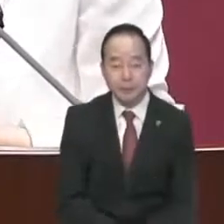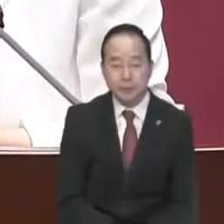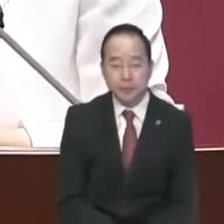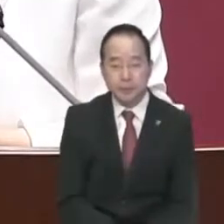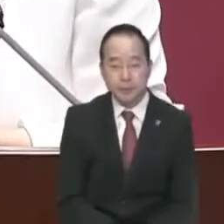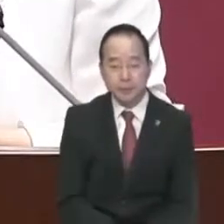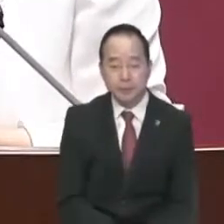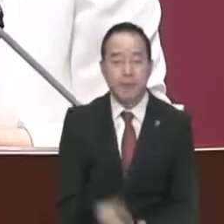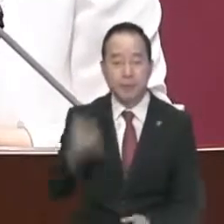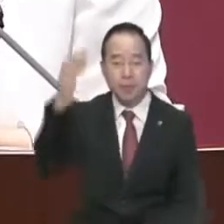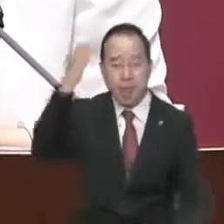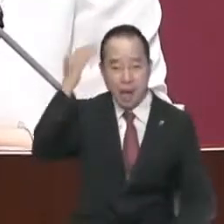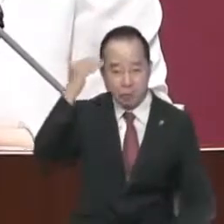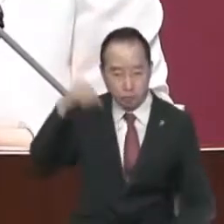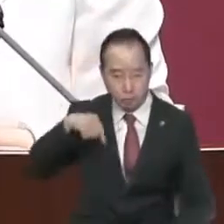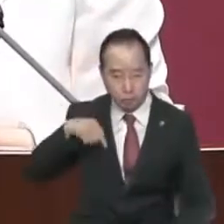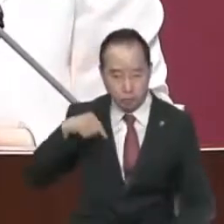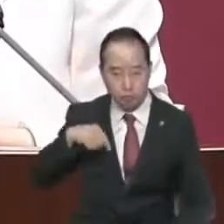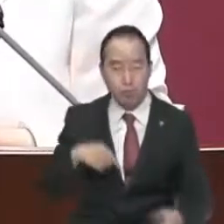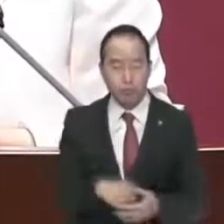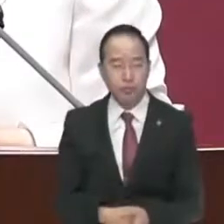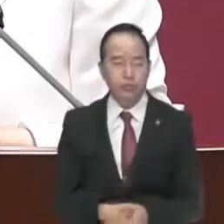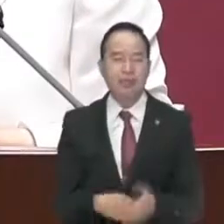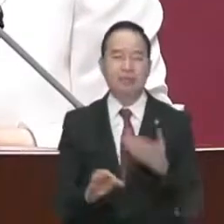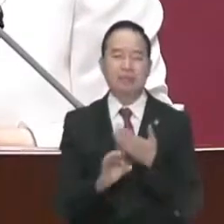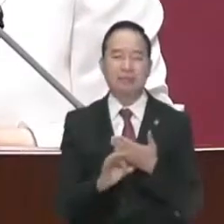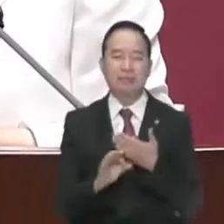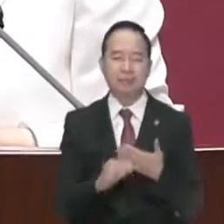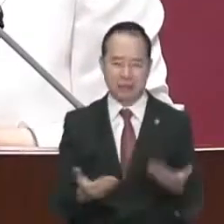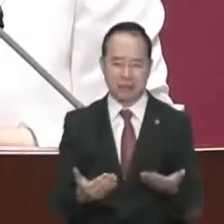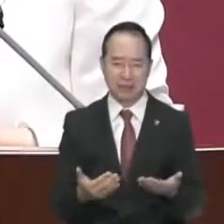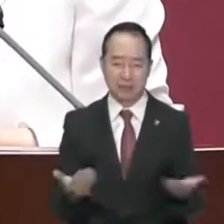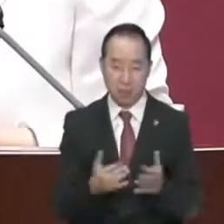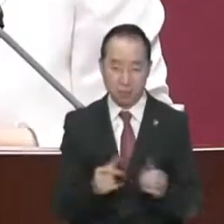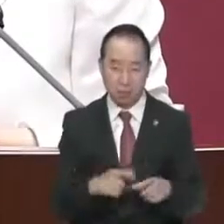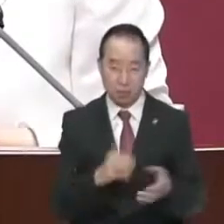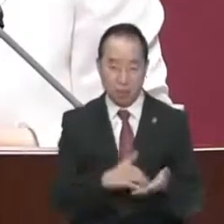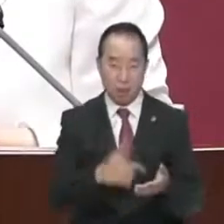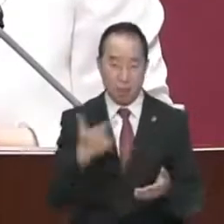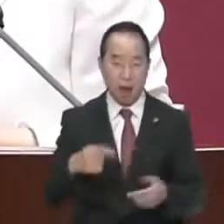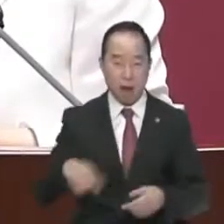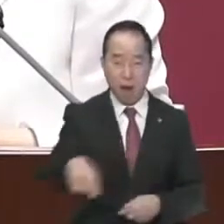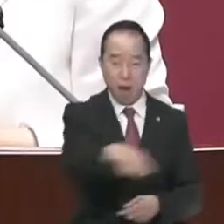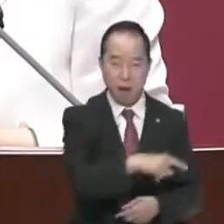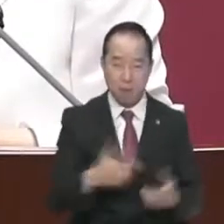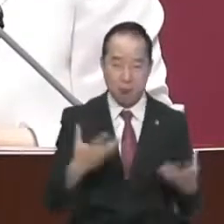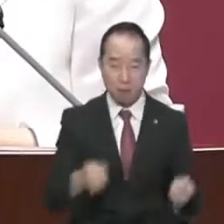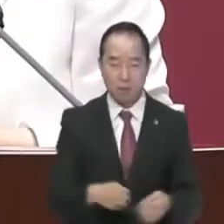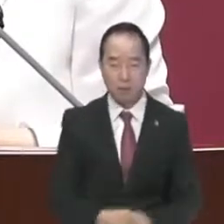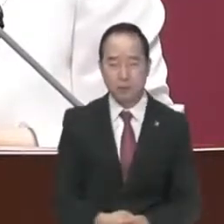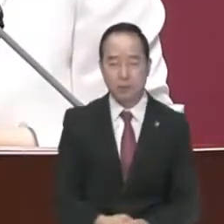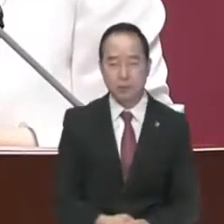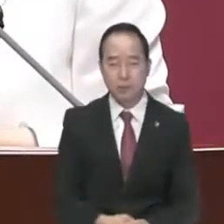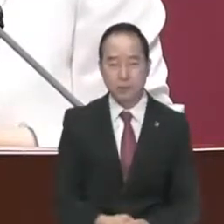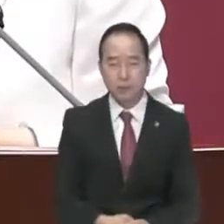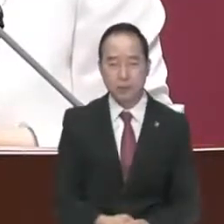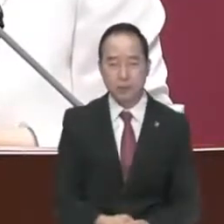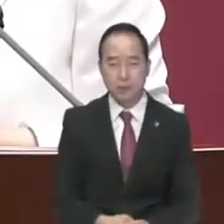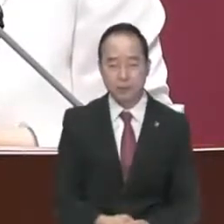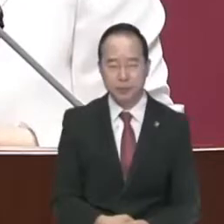우리 대한민국에는 비정규직 노동자들 숫자가 굉장히 많습니다. 그런데